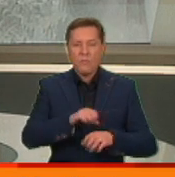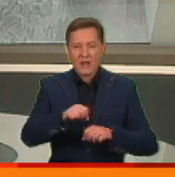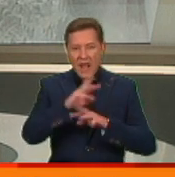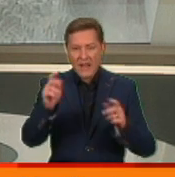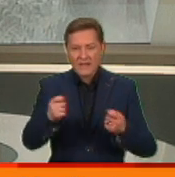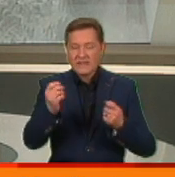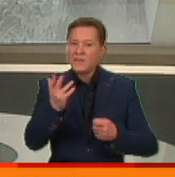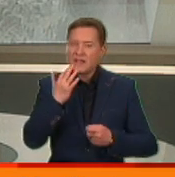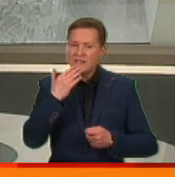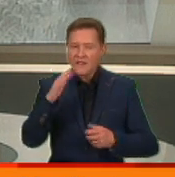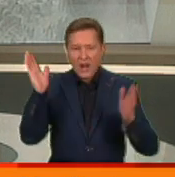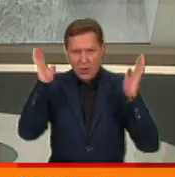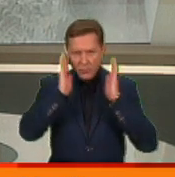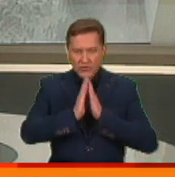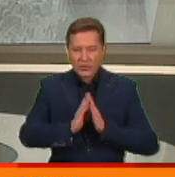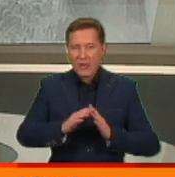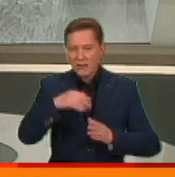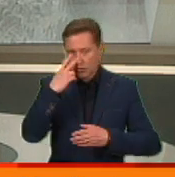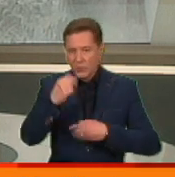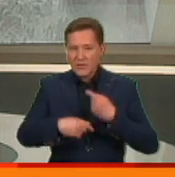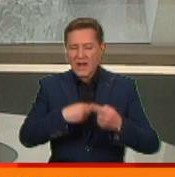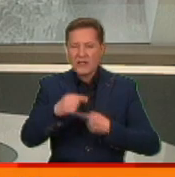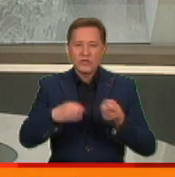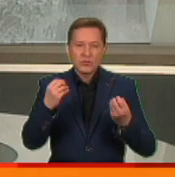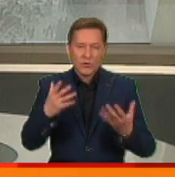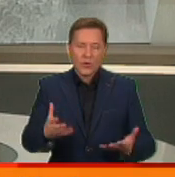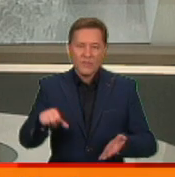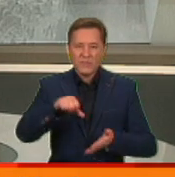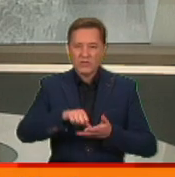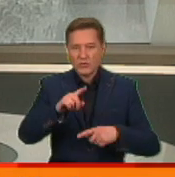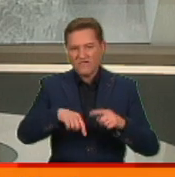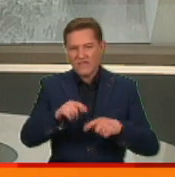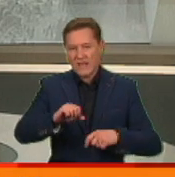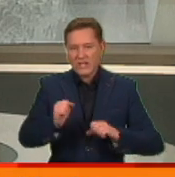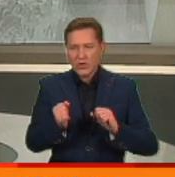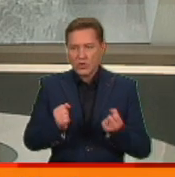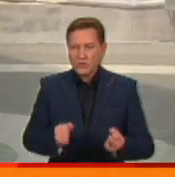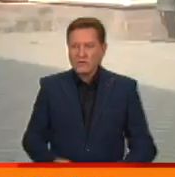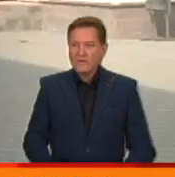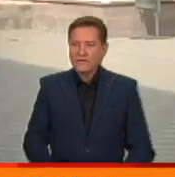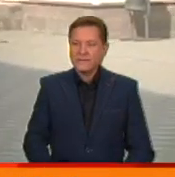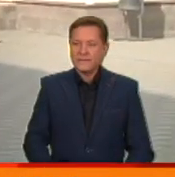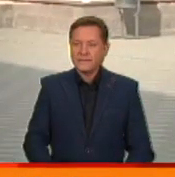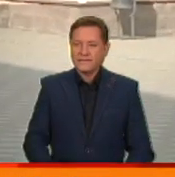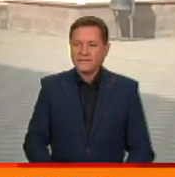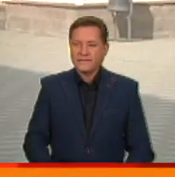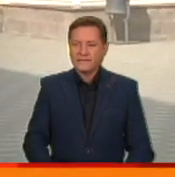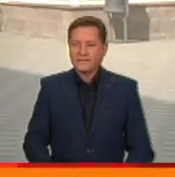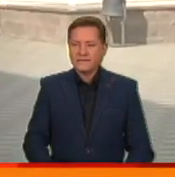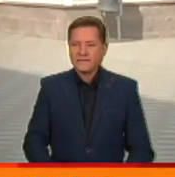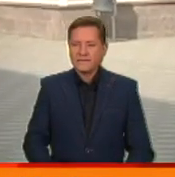за національною мусульманською традицією, скромно в присутності рідних і друзів.